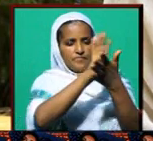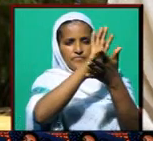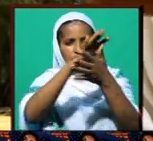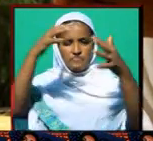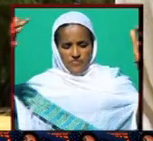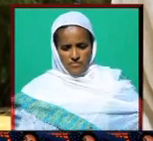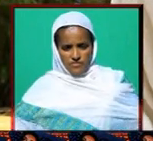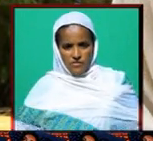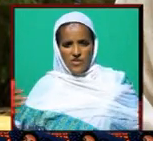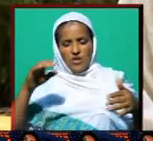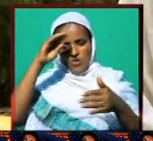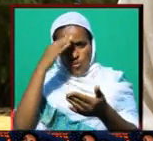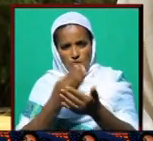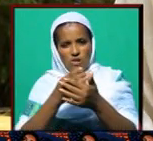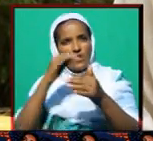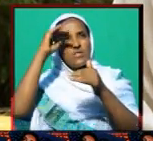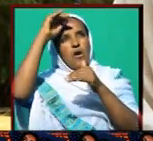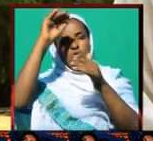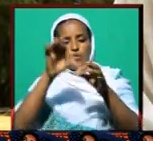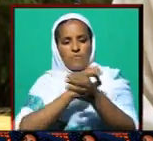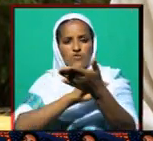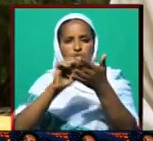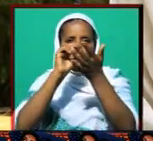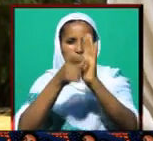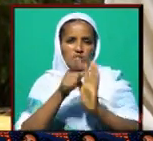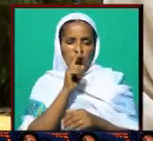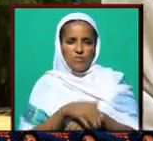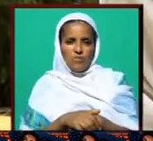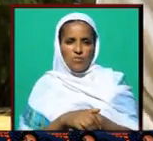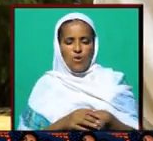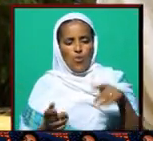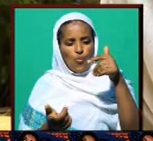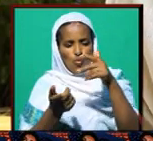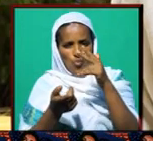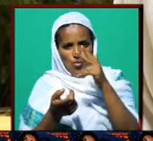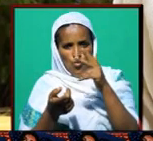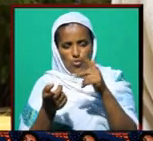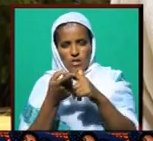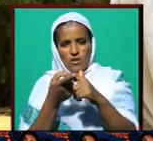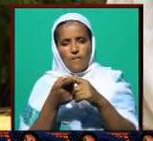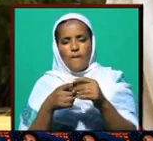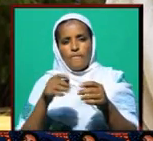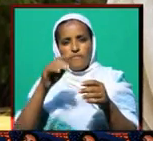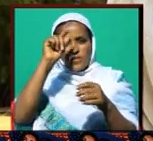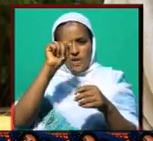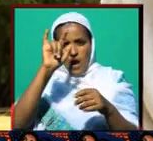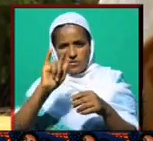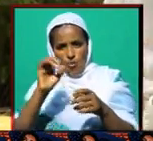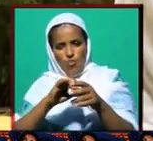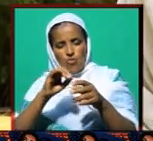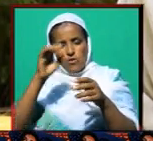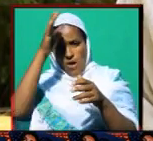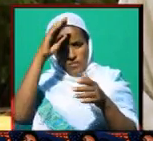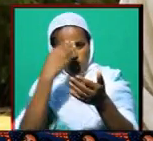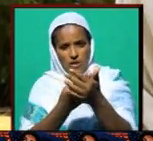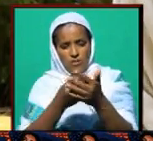ቀጥሎ ይሄ ግድግዳው ይሄ አጠው ግድግዳው የወልድ ጣራው ደግሞ የመንፈስ ቅዱስ ምሳሌ ነው። አንዱ ምሳሌ ሁለተኛው ምሳሌ